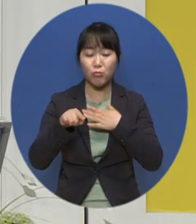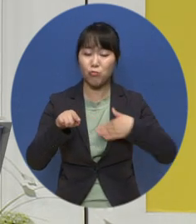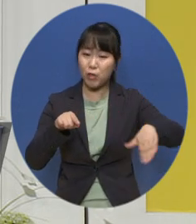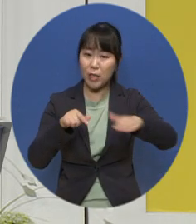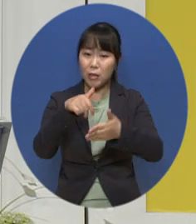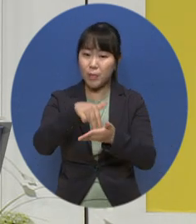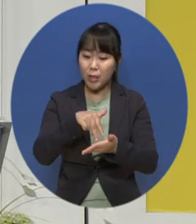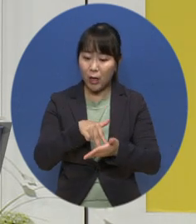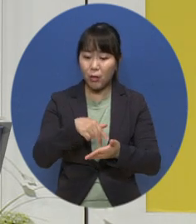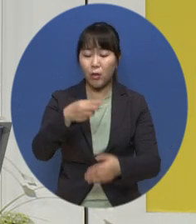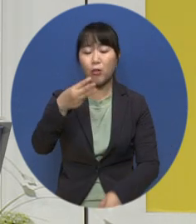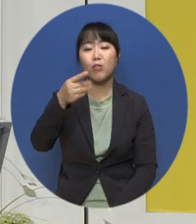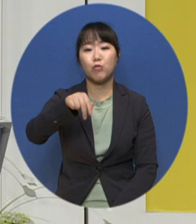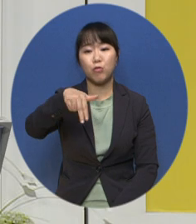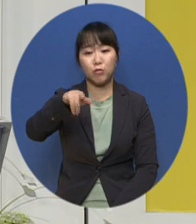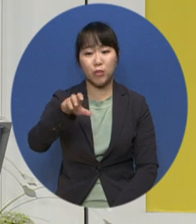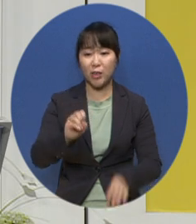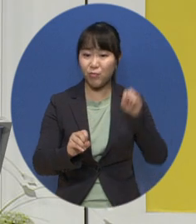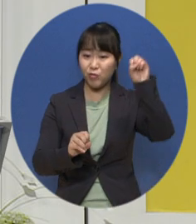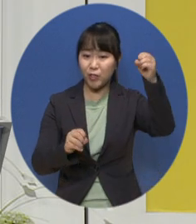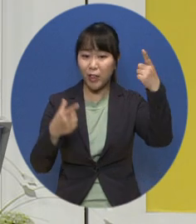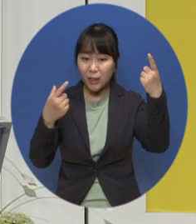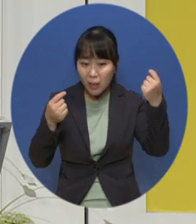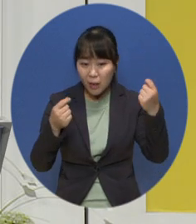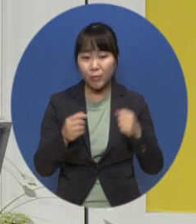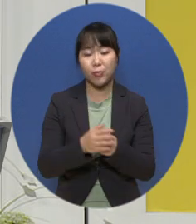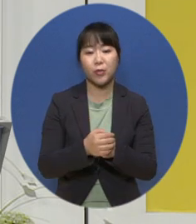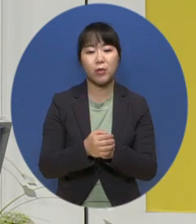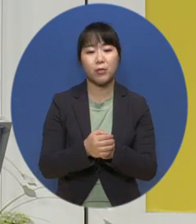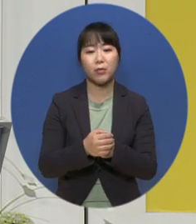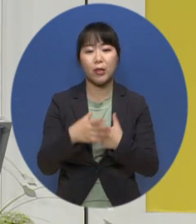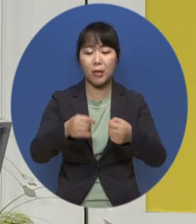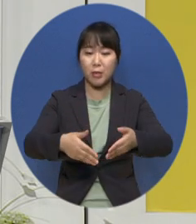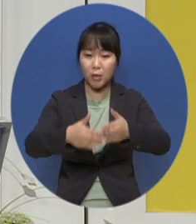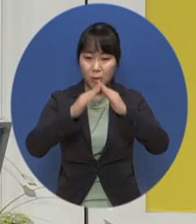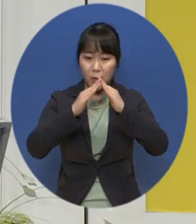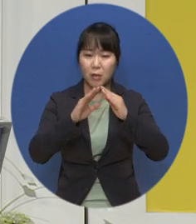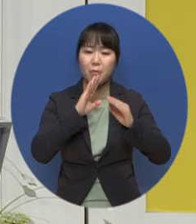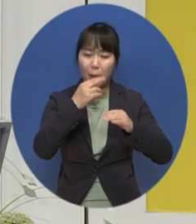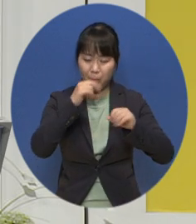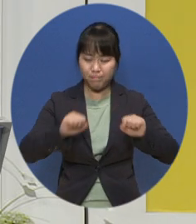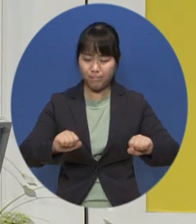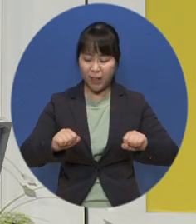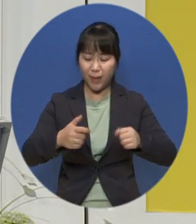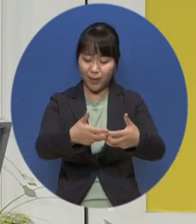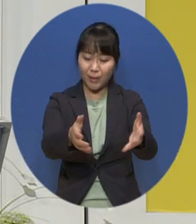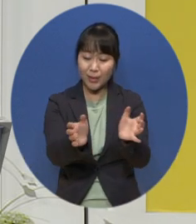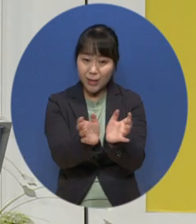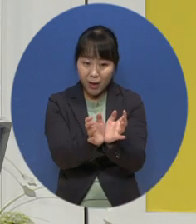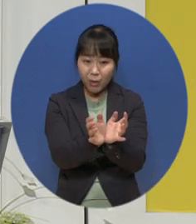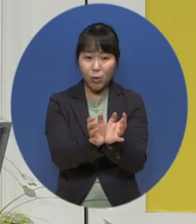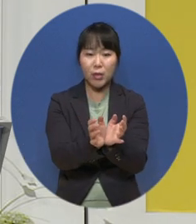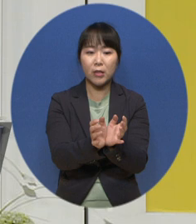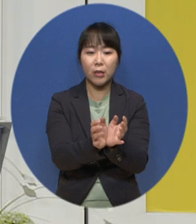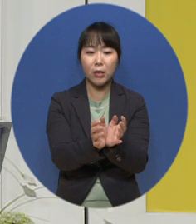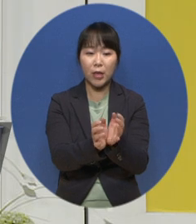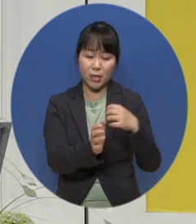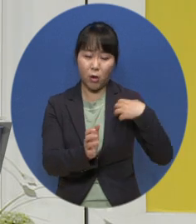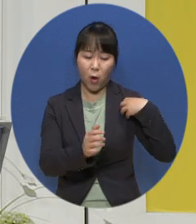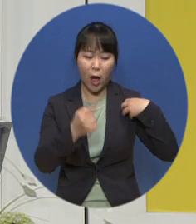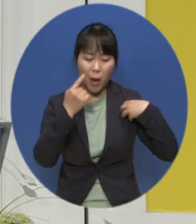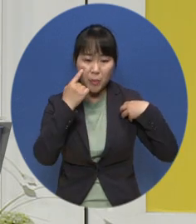투쟁 이라고 보고 있다 어 그래서 제가 투쟁본부 를 만들어서 살아 숨쉬는 단체로 써 제 역활을 해